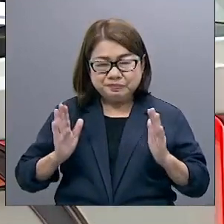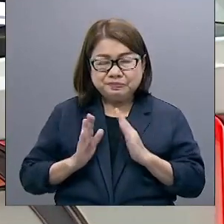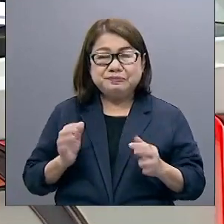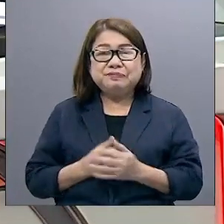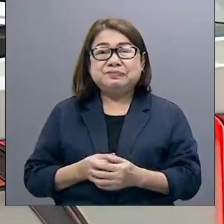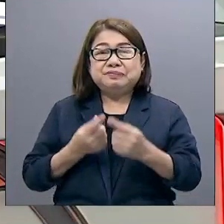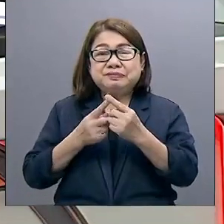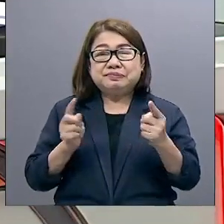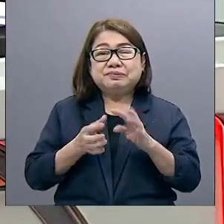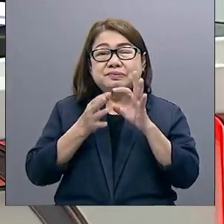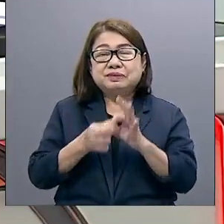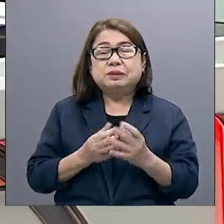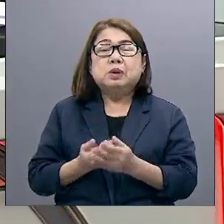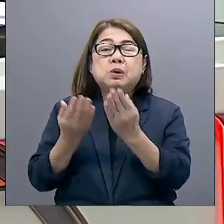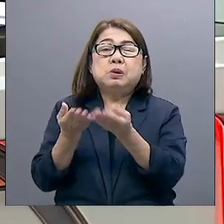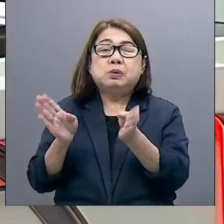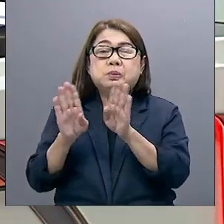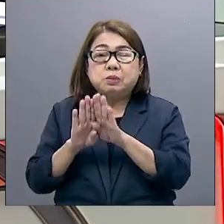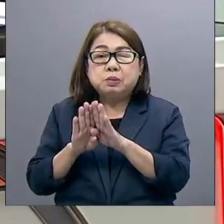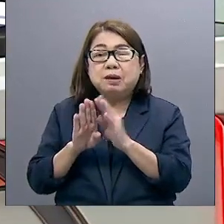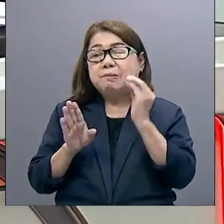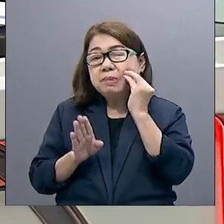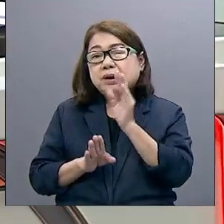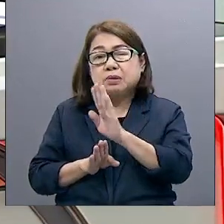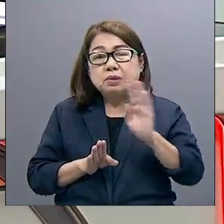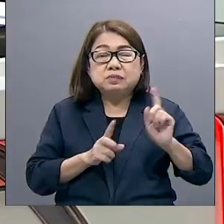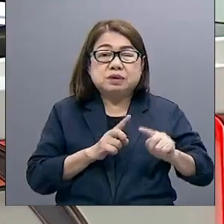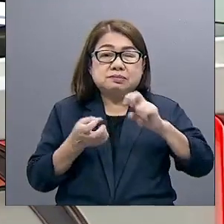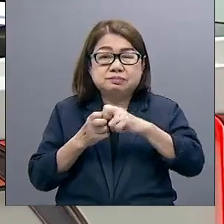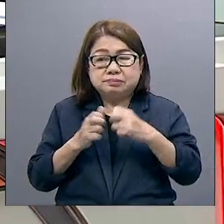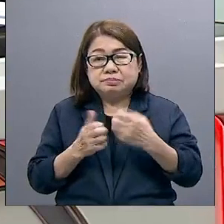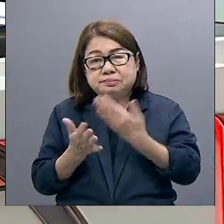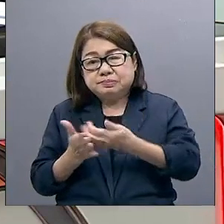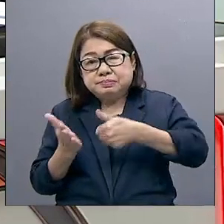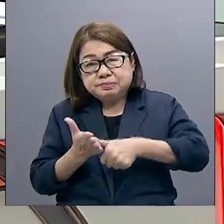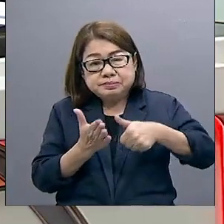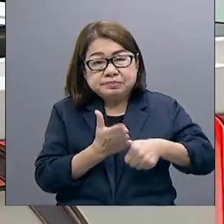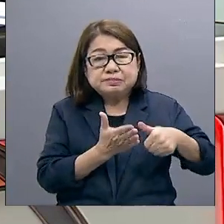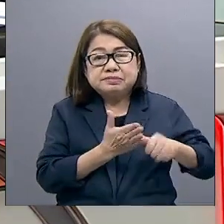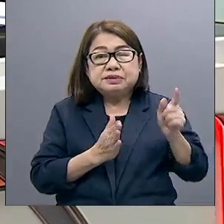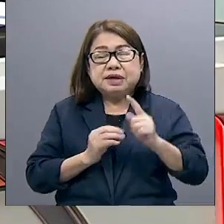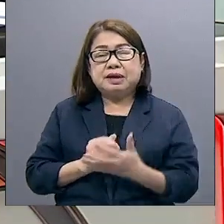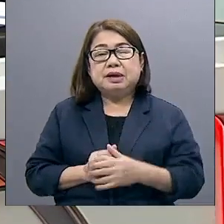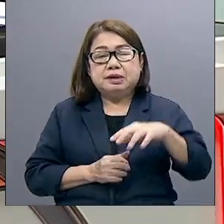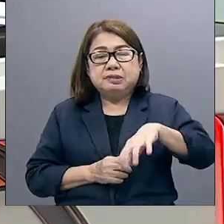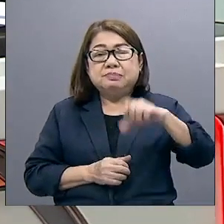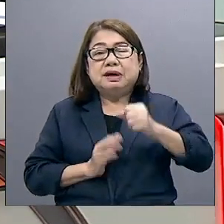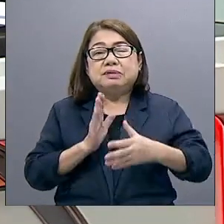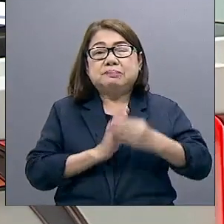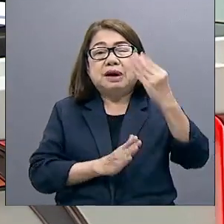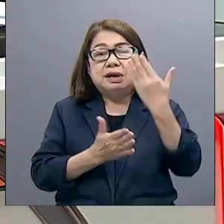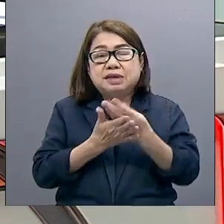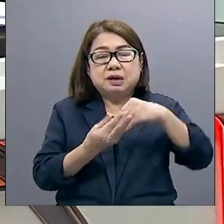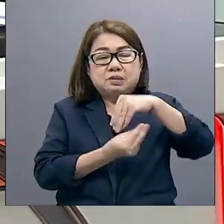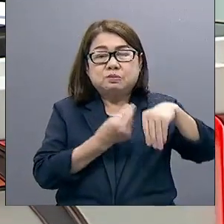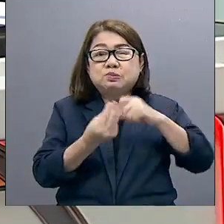อ่าขณะเดียวกันในเรื่องของหนี้ครัวเรือนเนี่ยก็เป็นอีกหนึ่งปัจจัยที่จะต้องติดตามนะคะเพราะว่าทางสำนักงานสภาการพัฒนาการเศรษฐกิจและสังคม